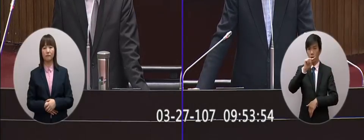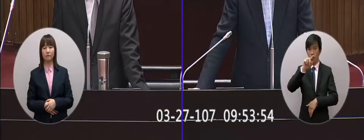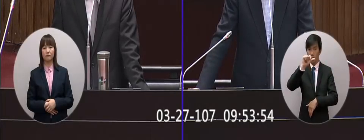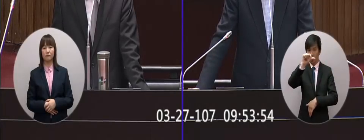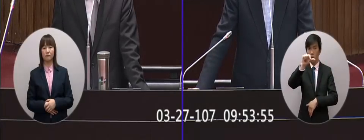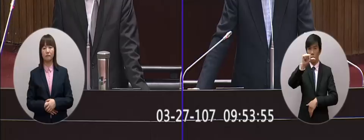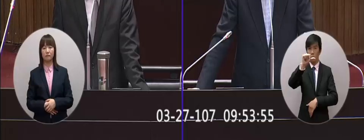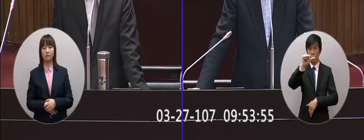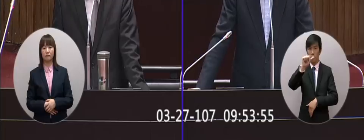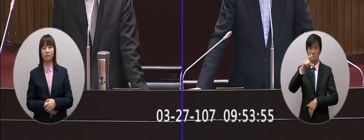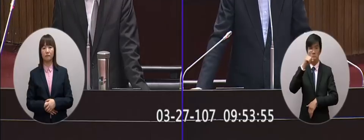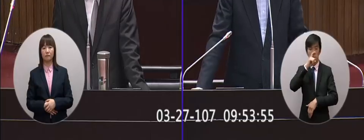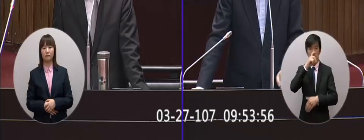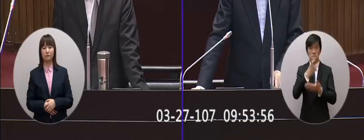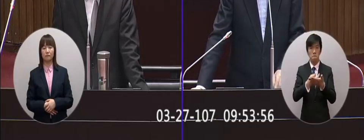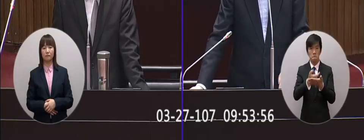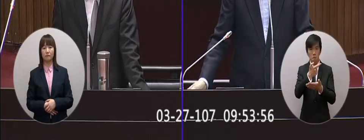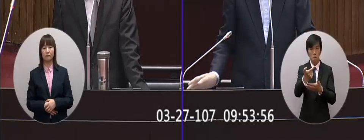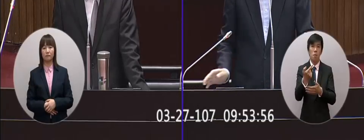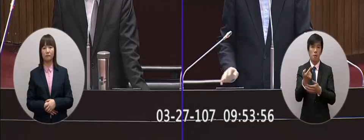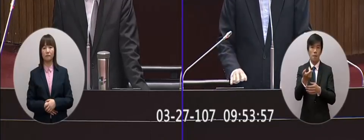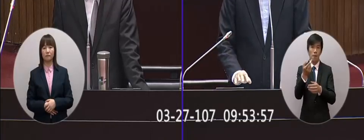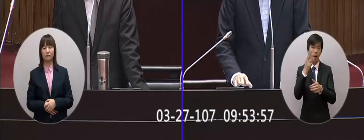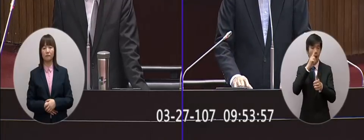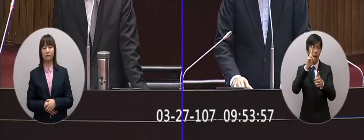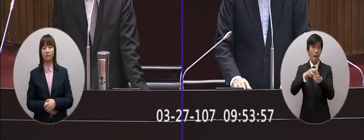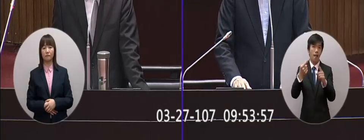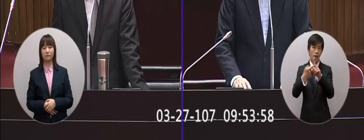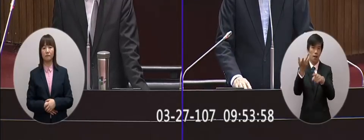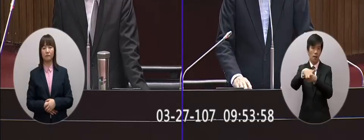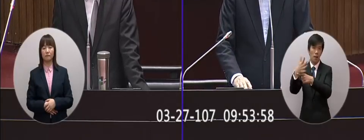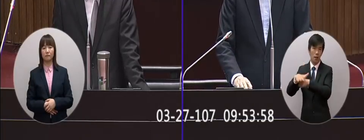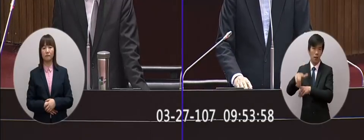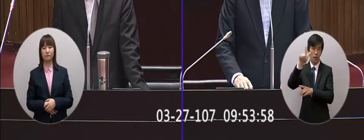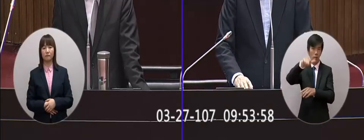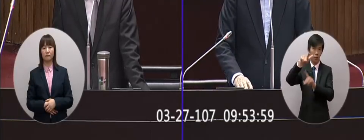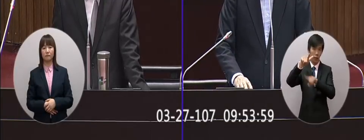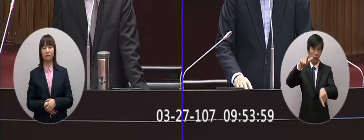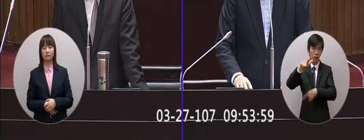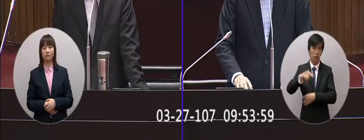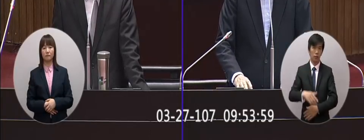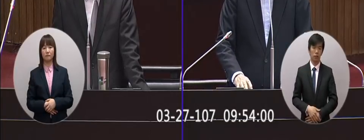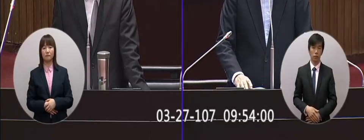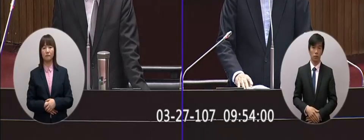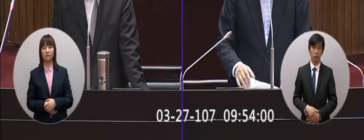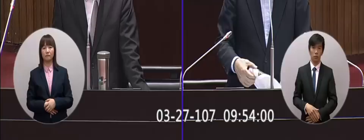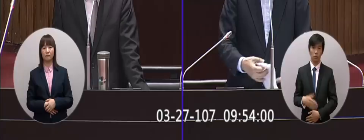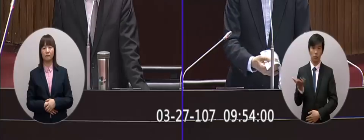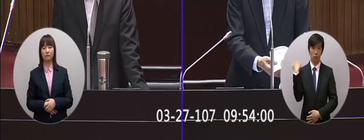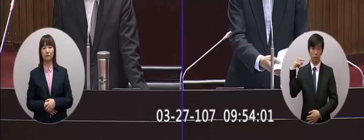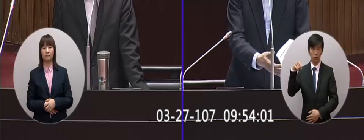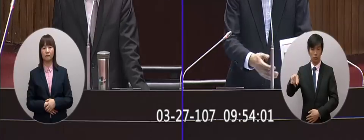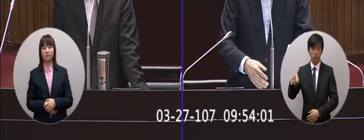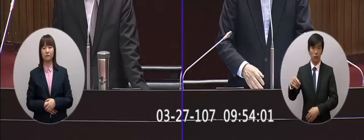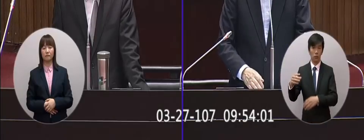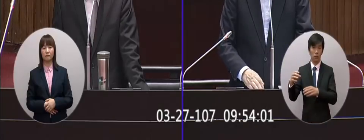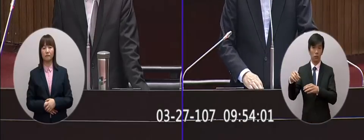了6000人。他那时候的身份是环保律师詹顺